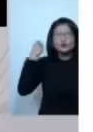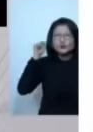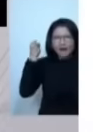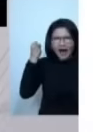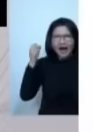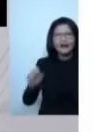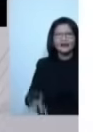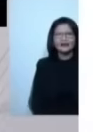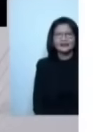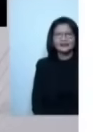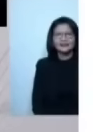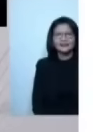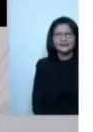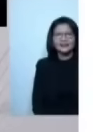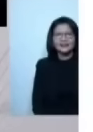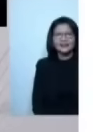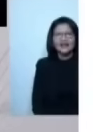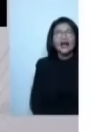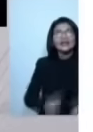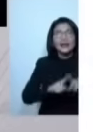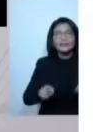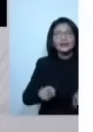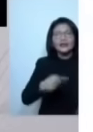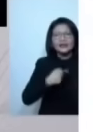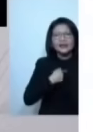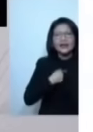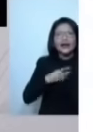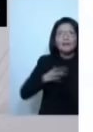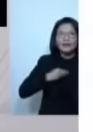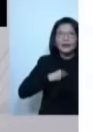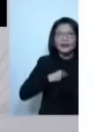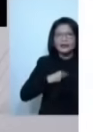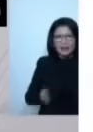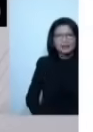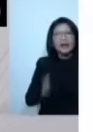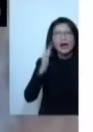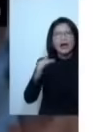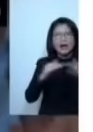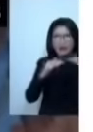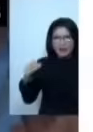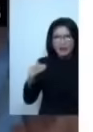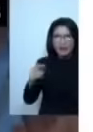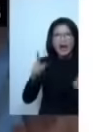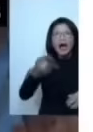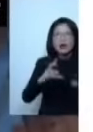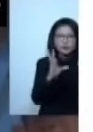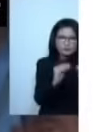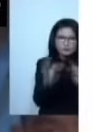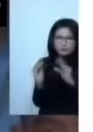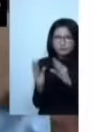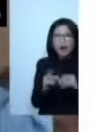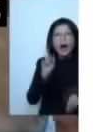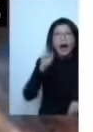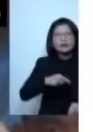paslon 01 Anis bas bentan maupun dari paslon 03 dari Ganjar pranowo selain itu juga para relawan maupun